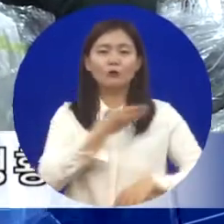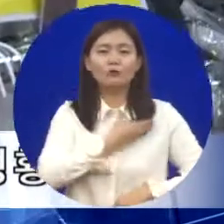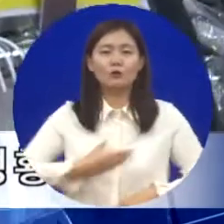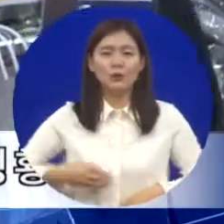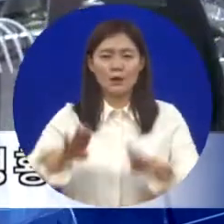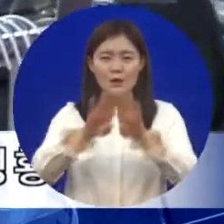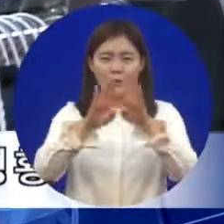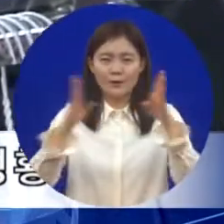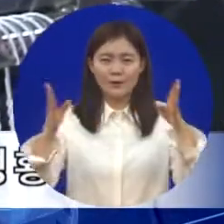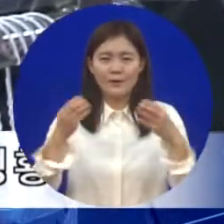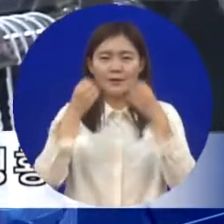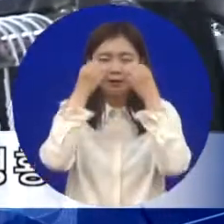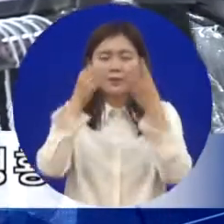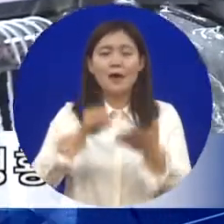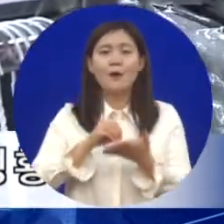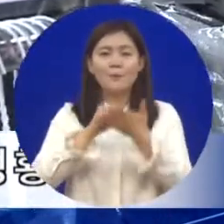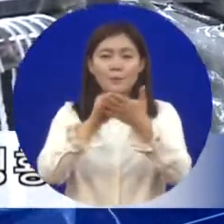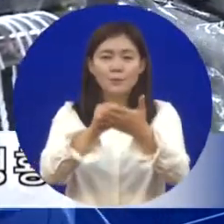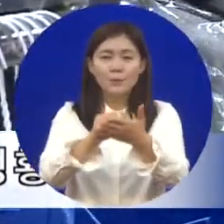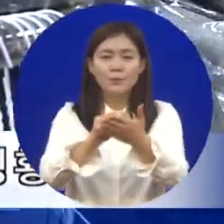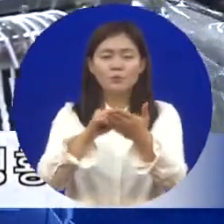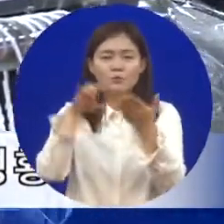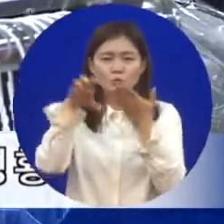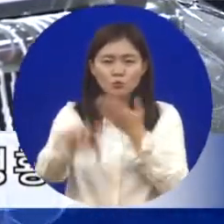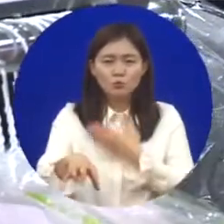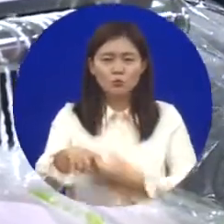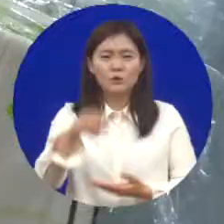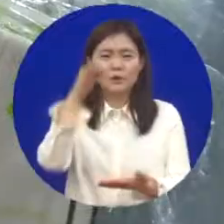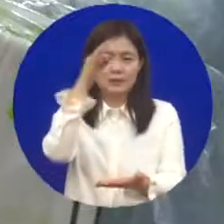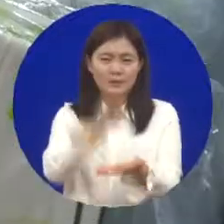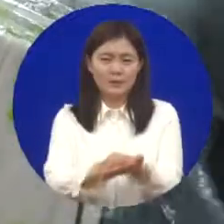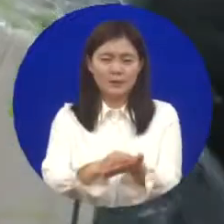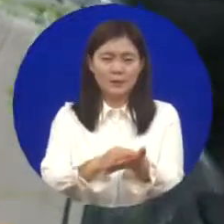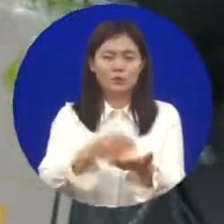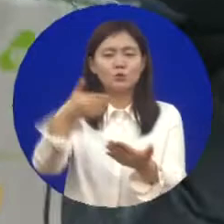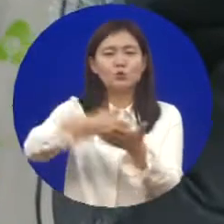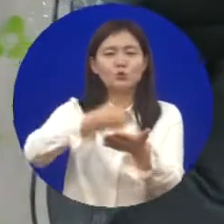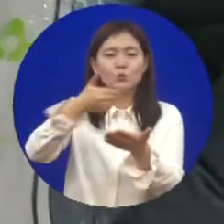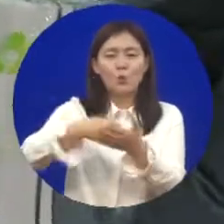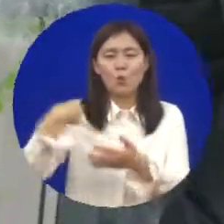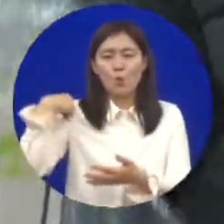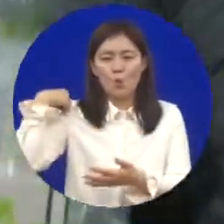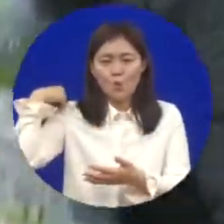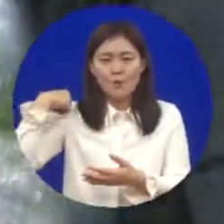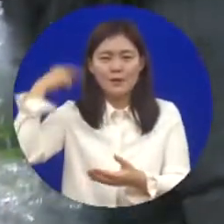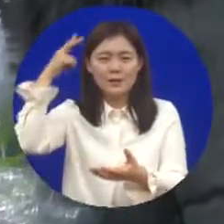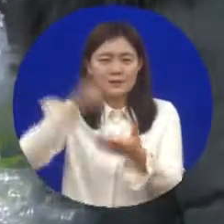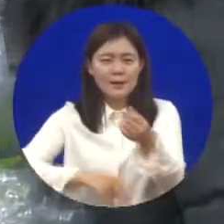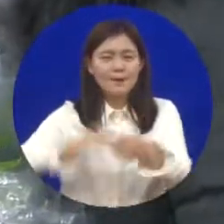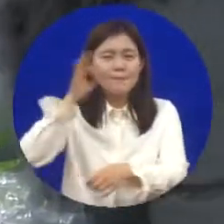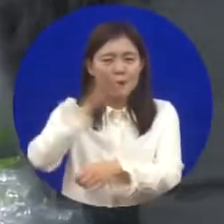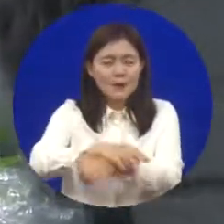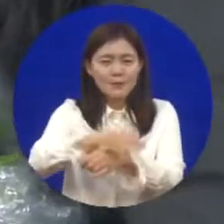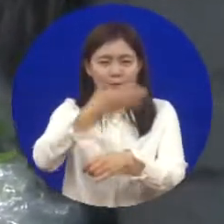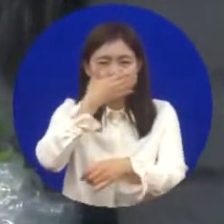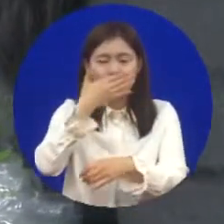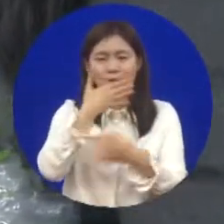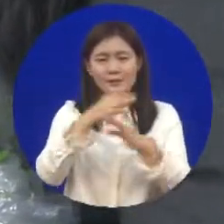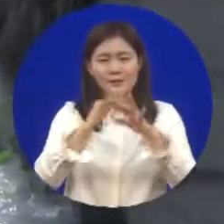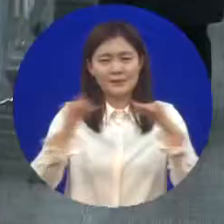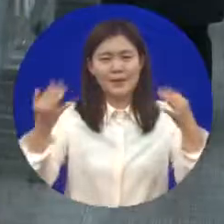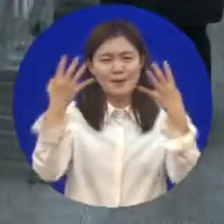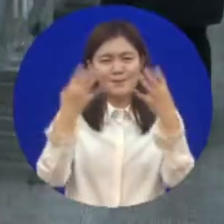열렸습니다. 입학과 새 학기를 앞두고 저렴하지만 깨끗한 중고 교복을 구매하려는 시민들로 각구 행사장마다